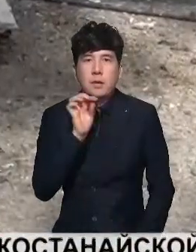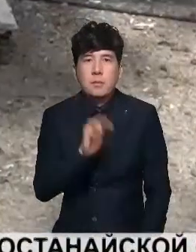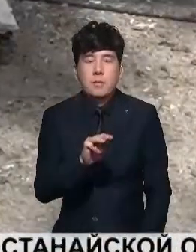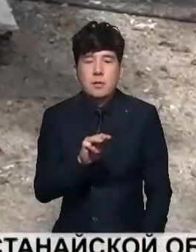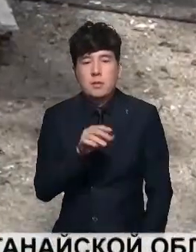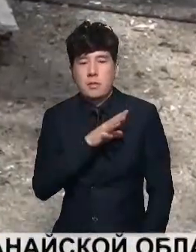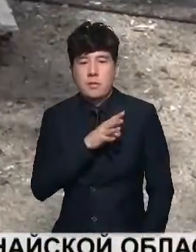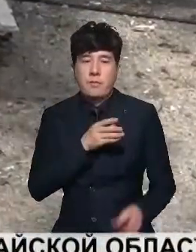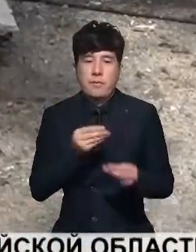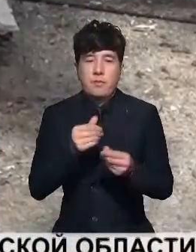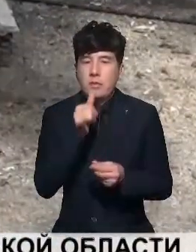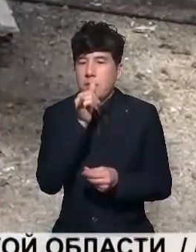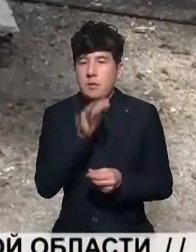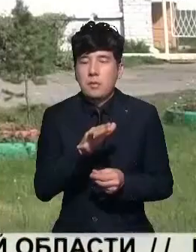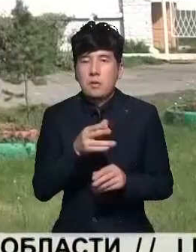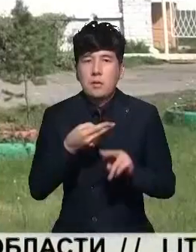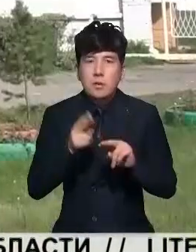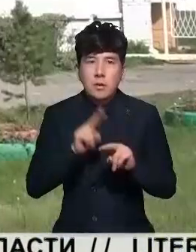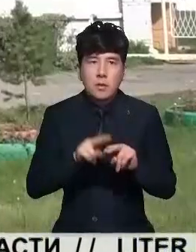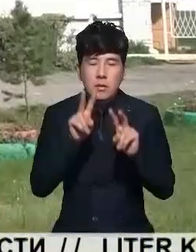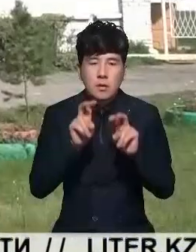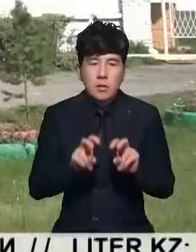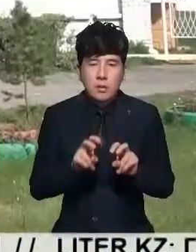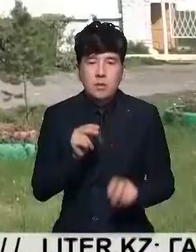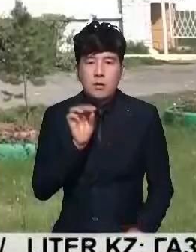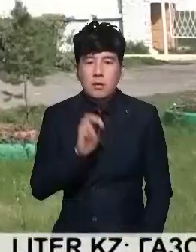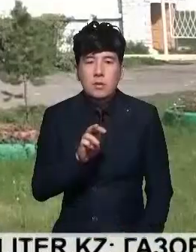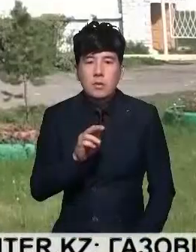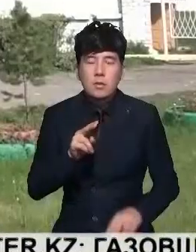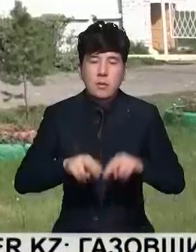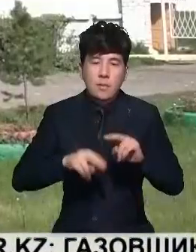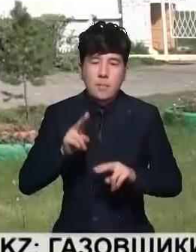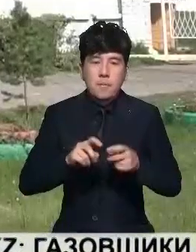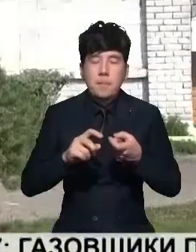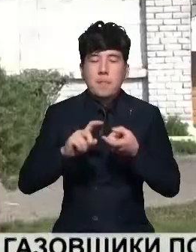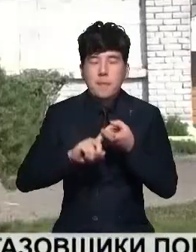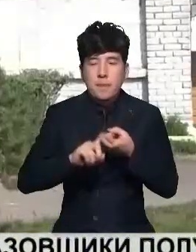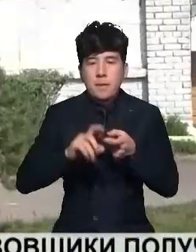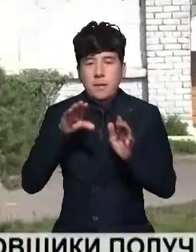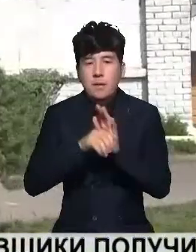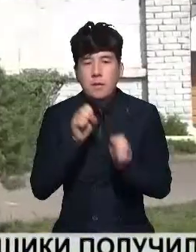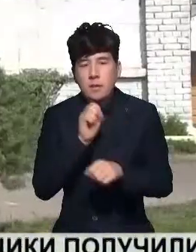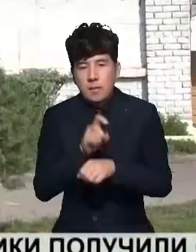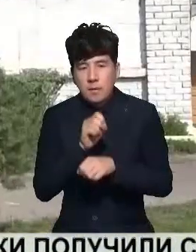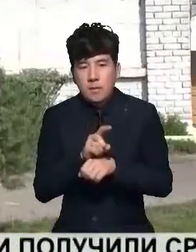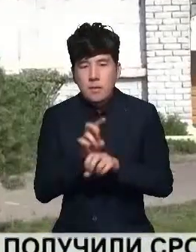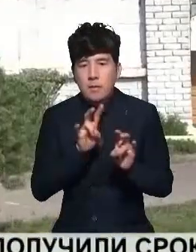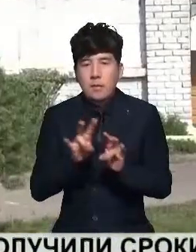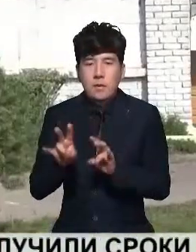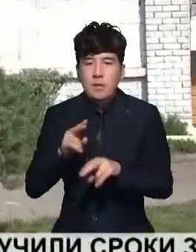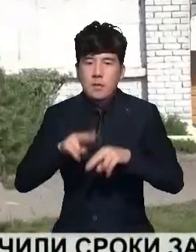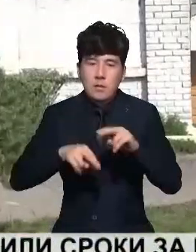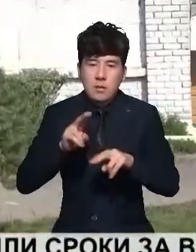отреагировал. Суд изучил результаты проверки, которые подтвердили доводы подрядчика. Согласно нормам, заказчик должен был приостановить строительные